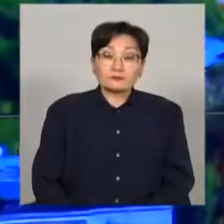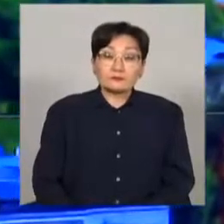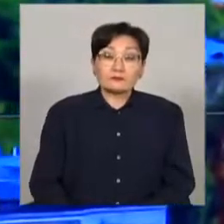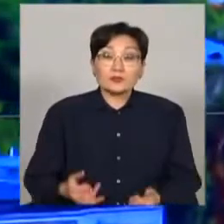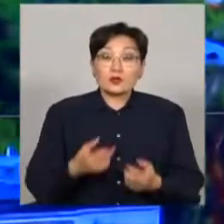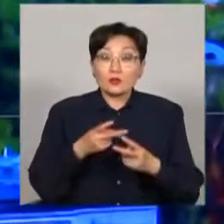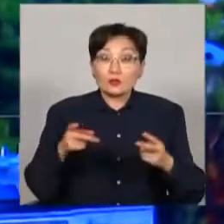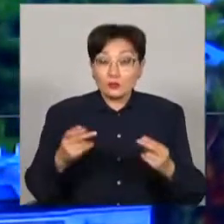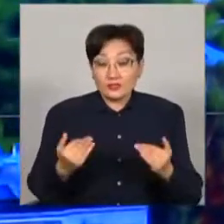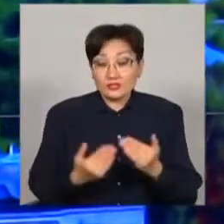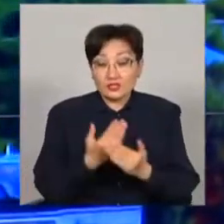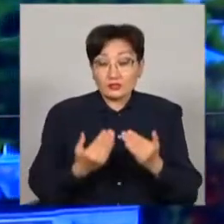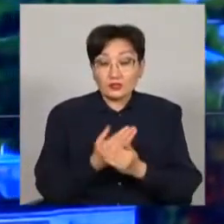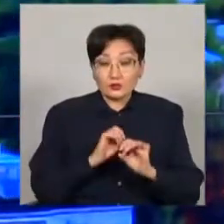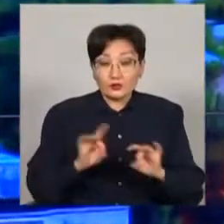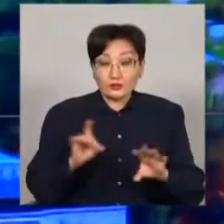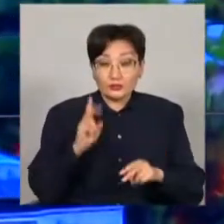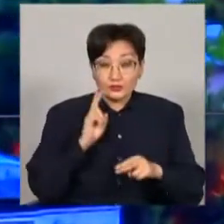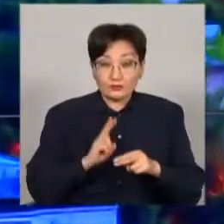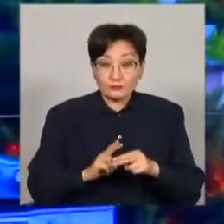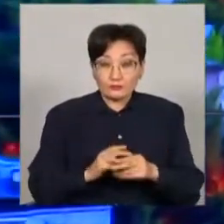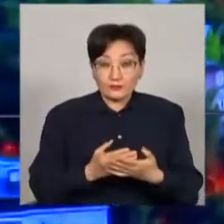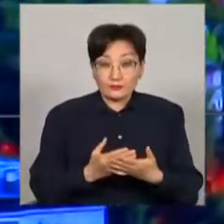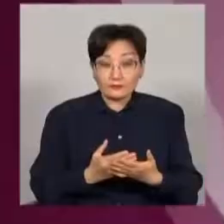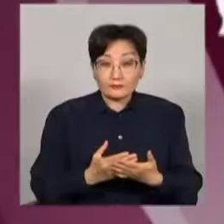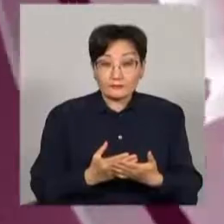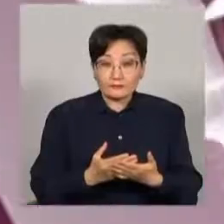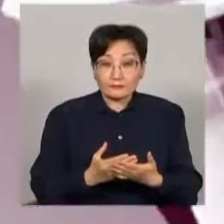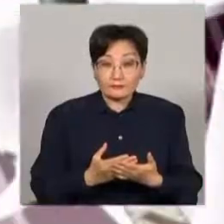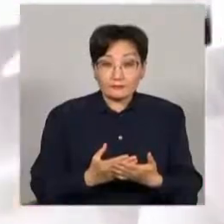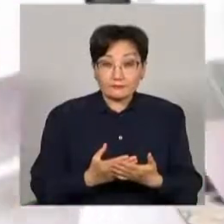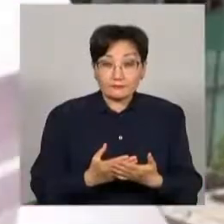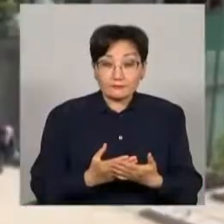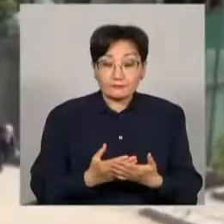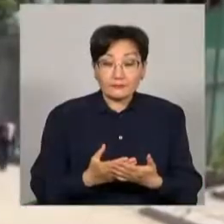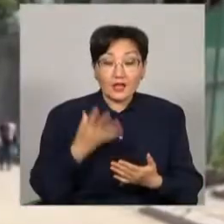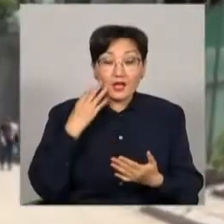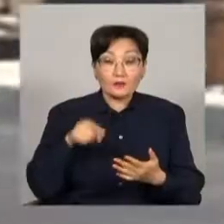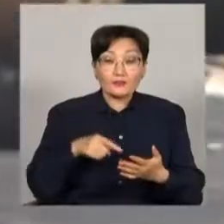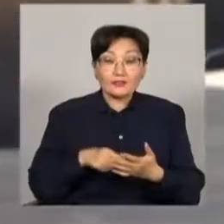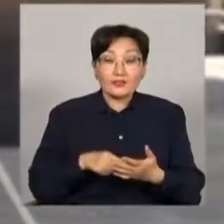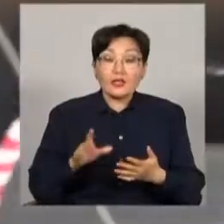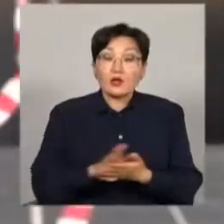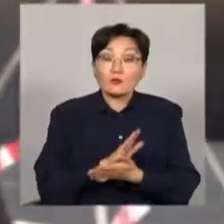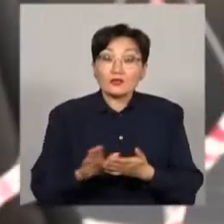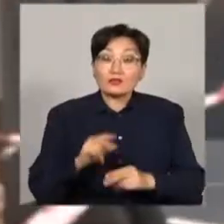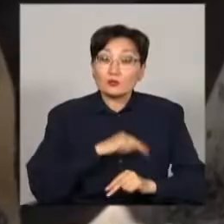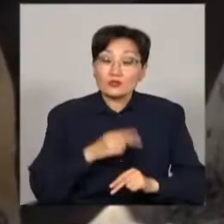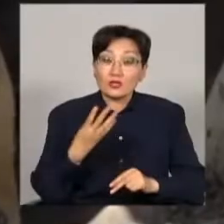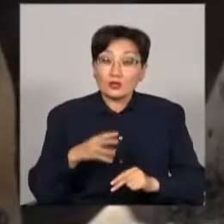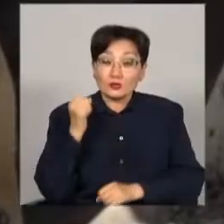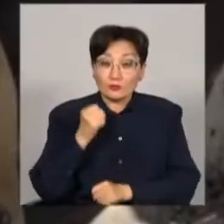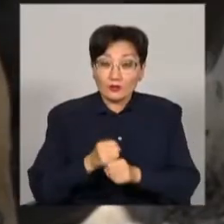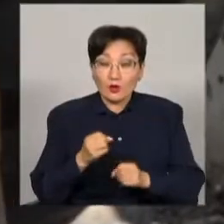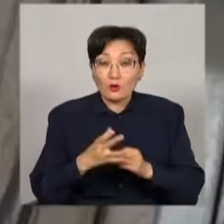Құрметті көрермен, жаңалықтың екінші жартысынан көретіндеріңіз. Алматыда ақысыз еңбек еттік деген 40 жұмысшы